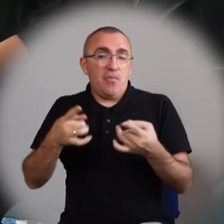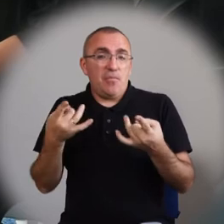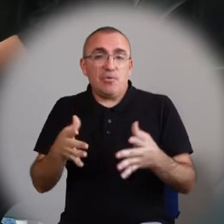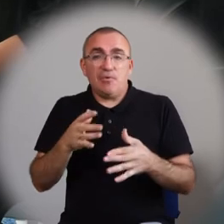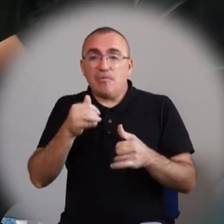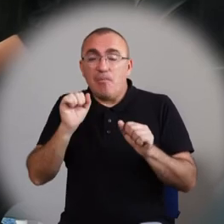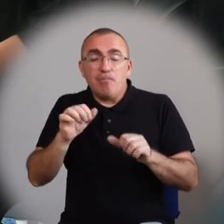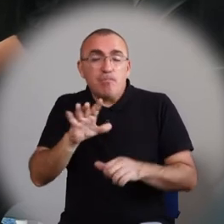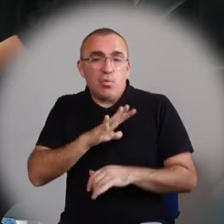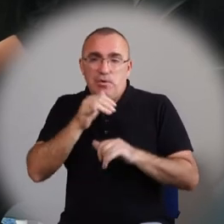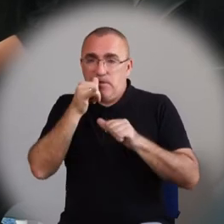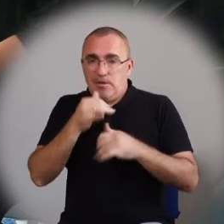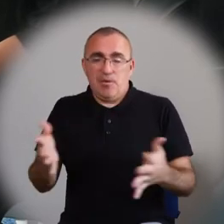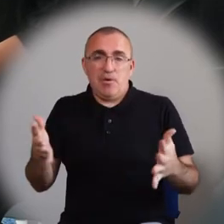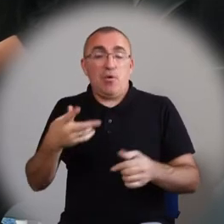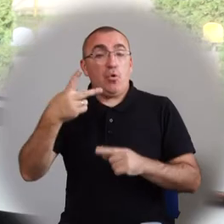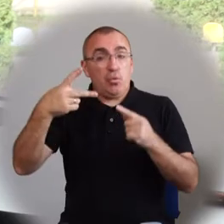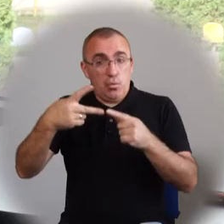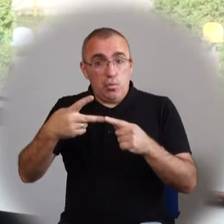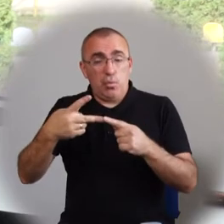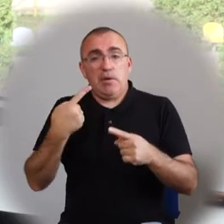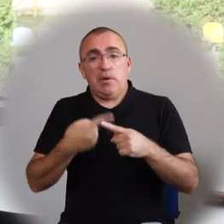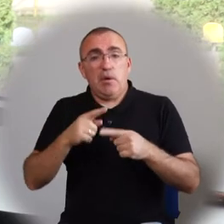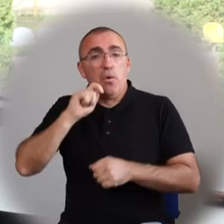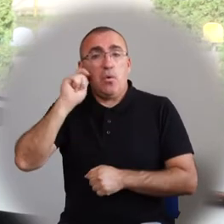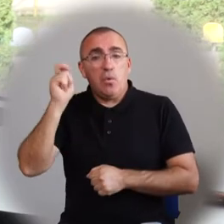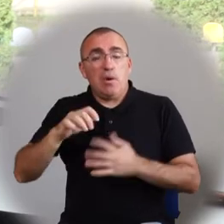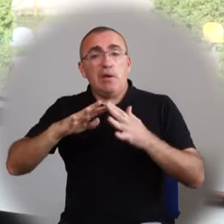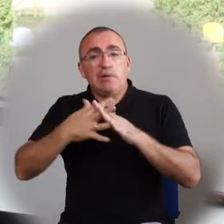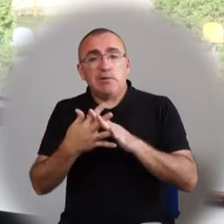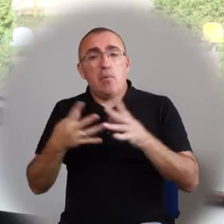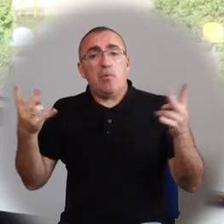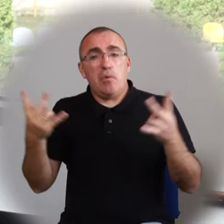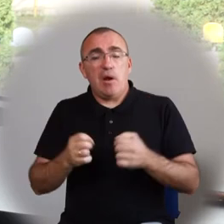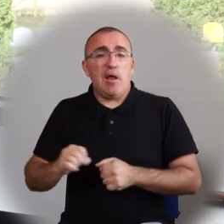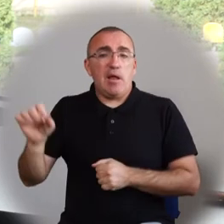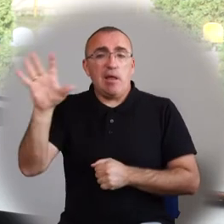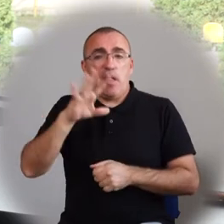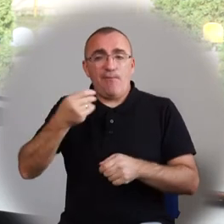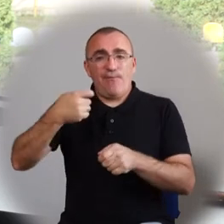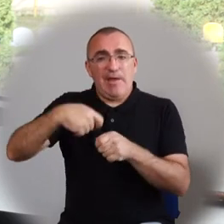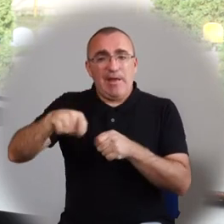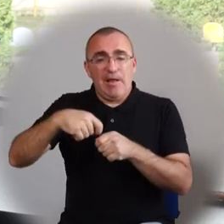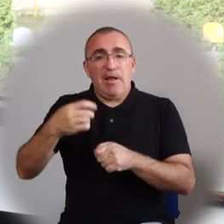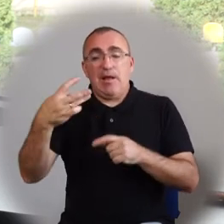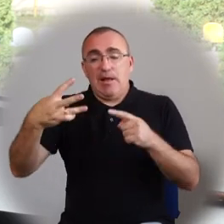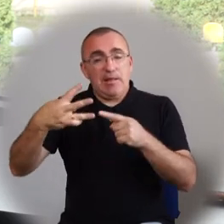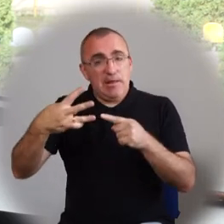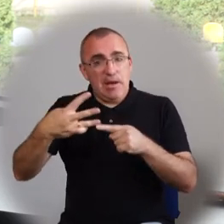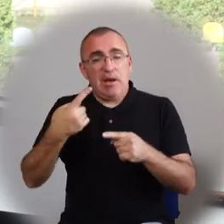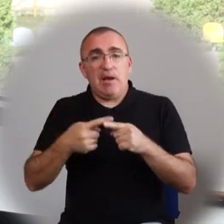раді. Такого просто бути не може. Друге – це українському селу потрібні європейські